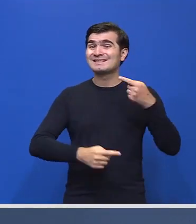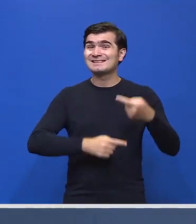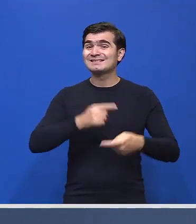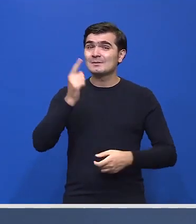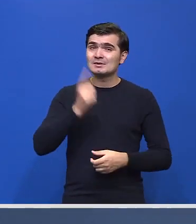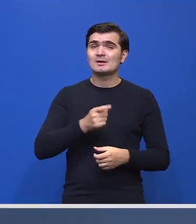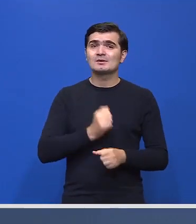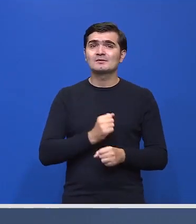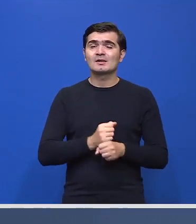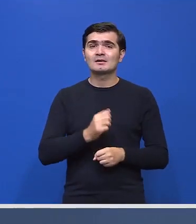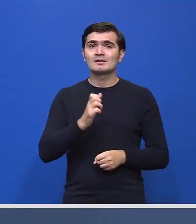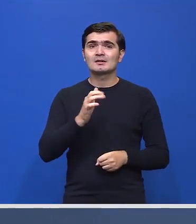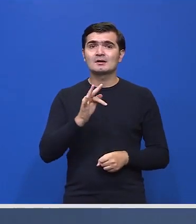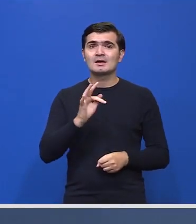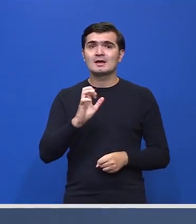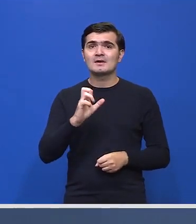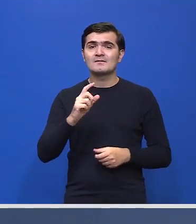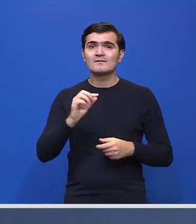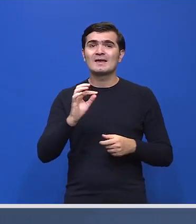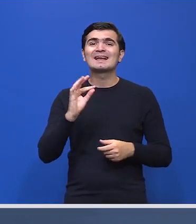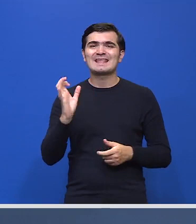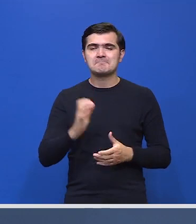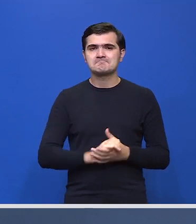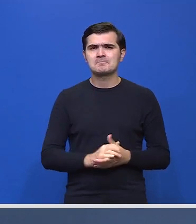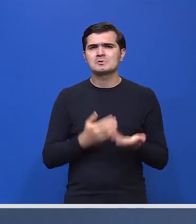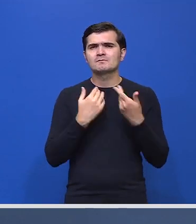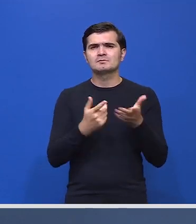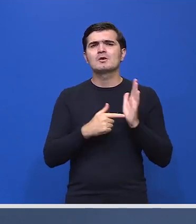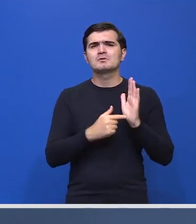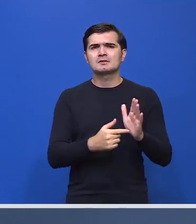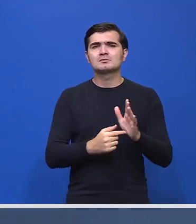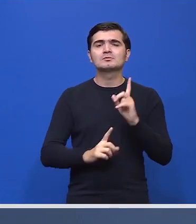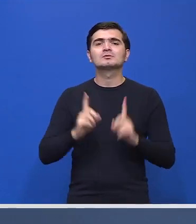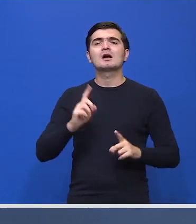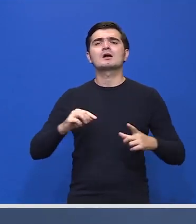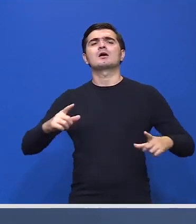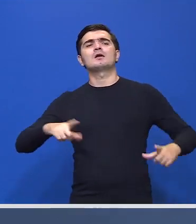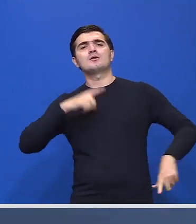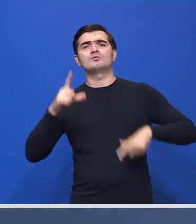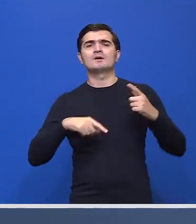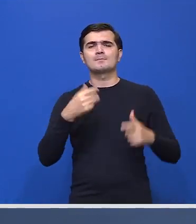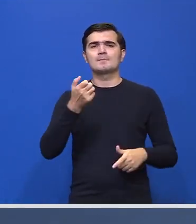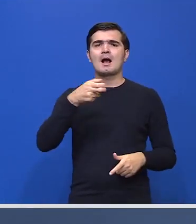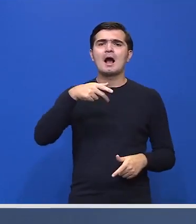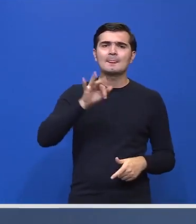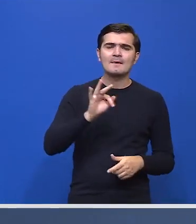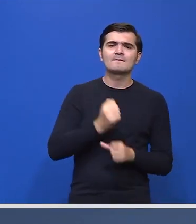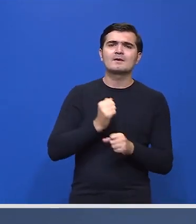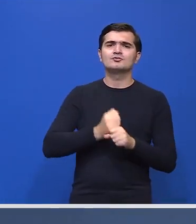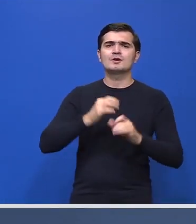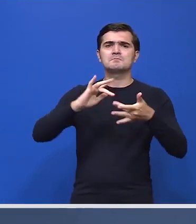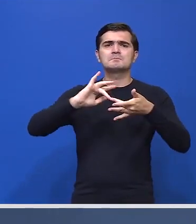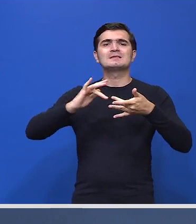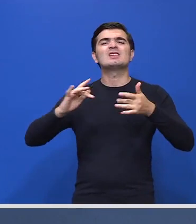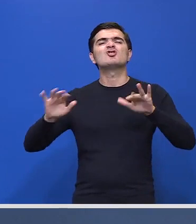efectele. Și vă dau exemplu de fiecare dată când lăudăm digitalizarea ANAF sau punerea la dispoziția unor